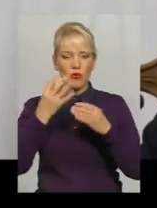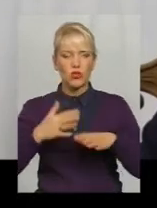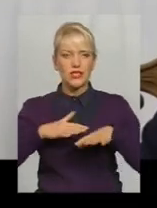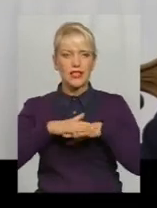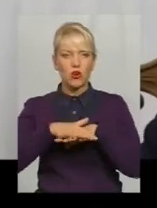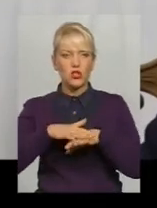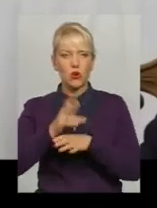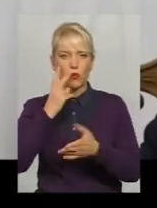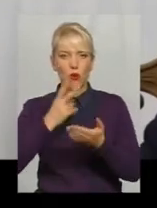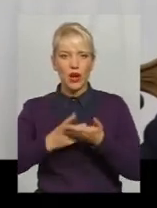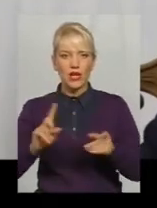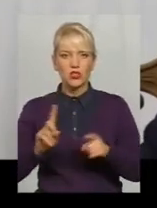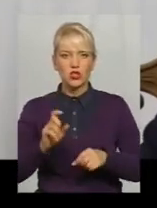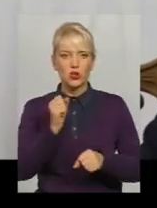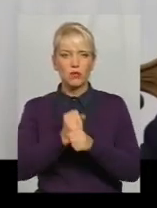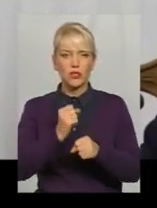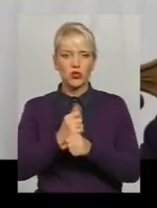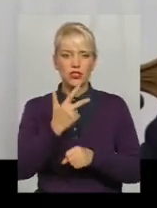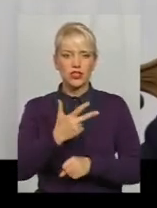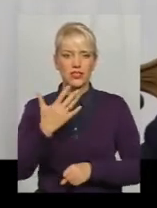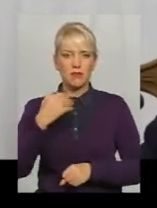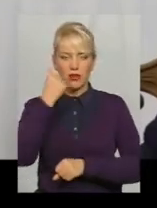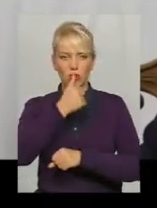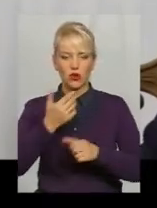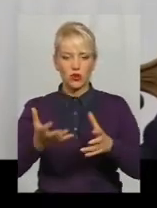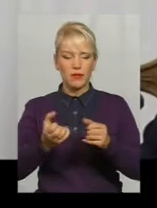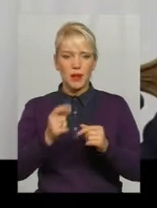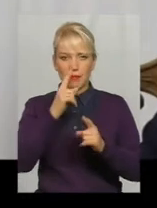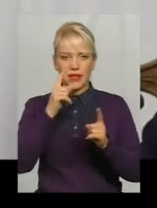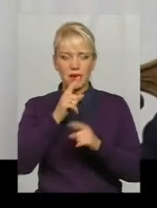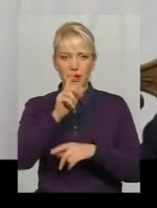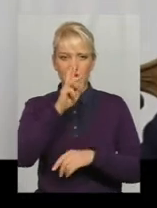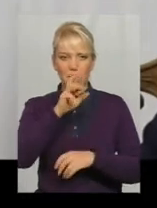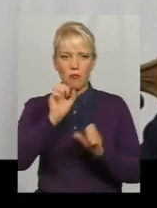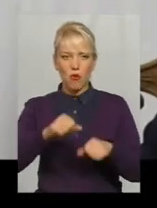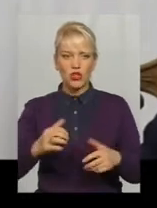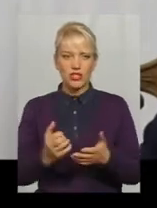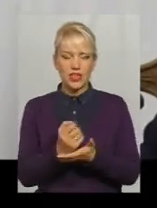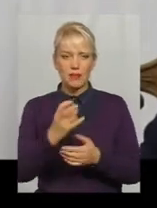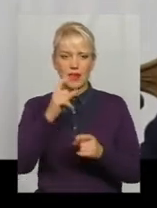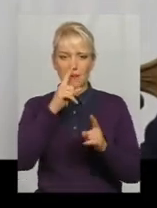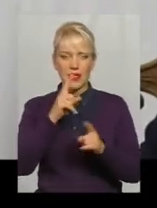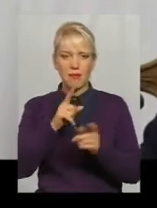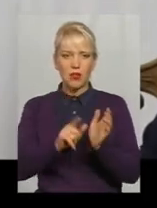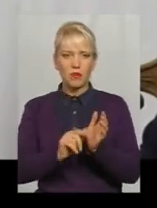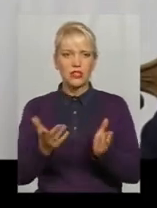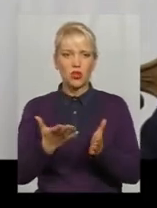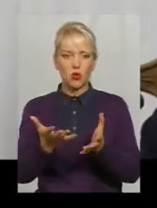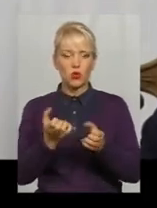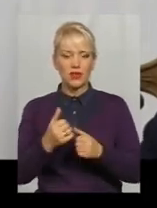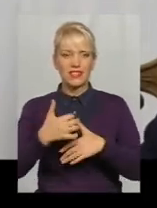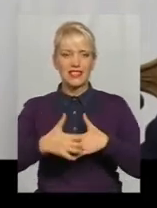показує, що працюючи 35 років та отримуючи мінімальну заробітну плату, можна заробити на мінімальну пенсію, яку отримують в